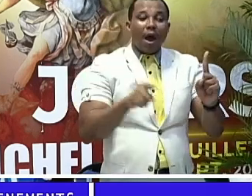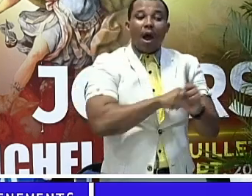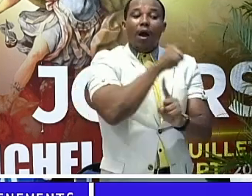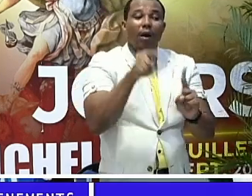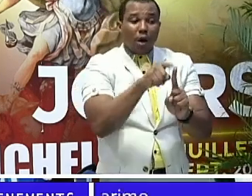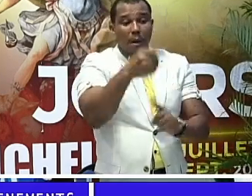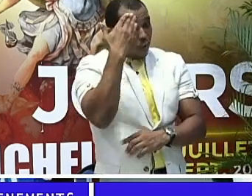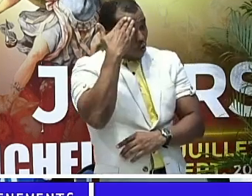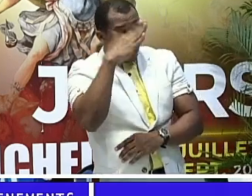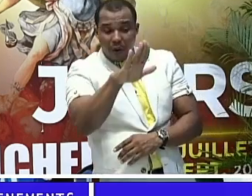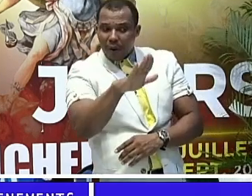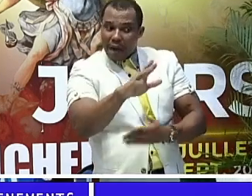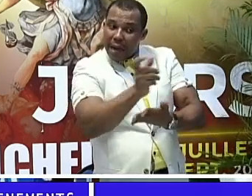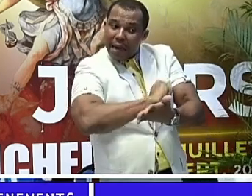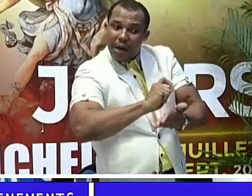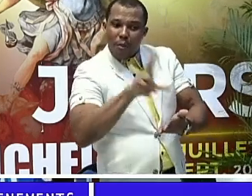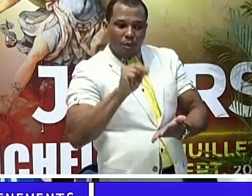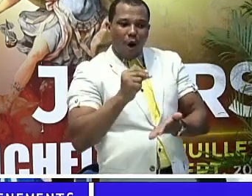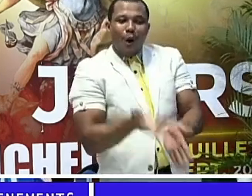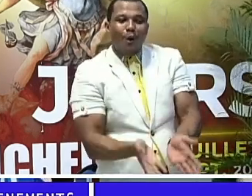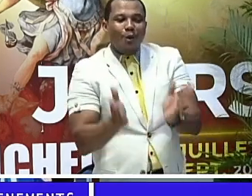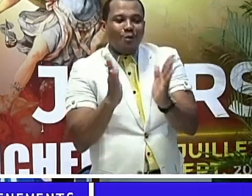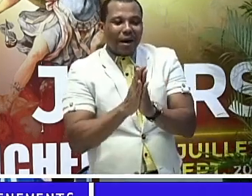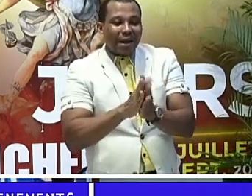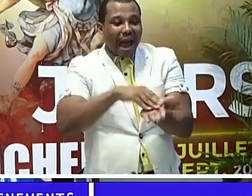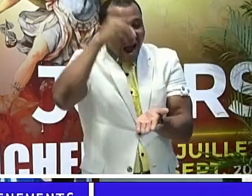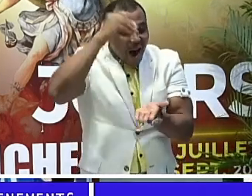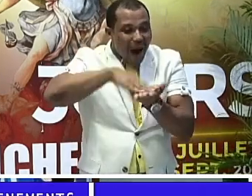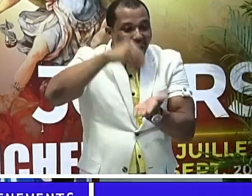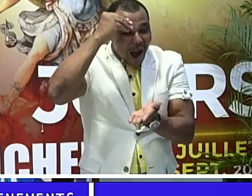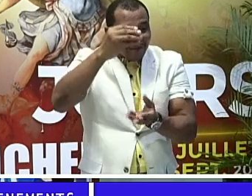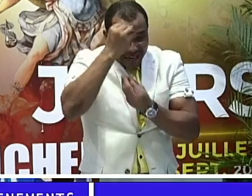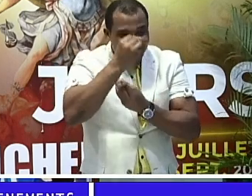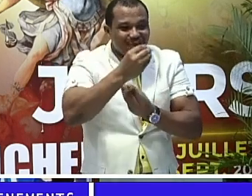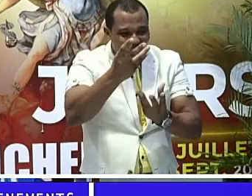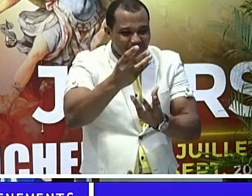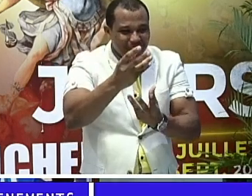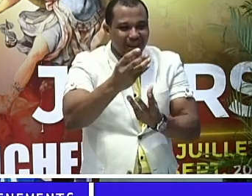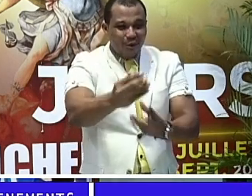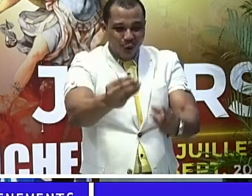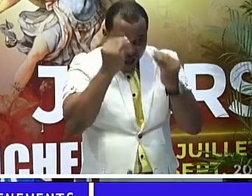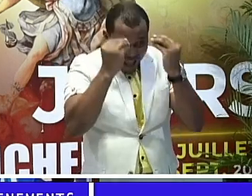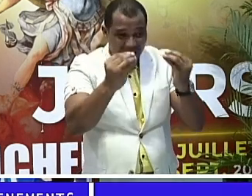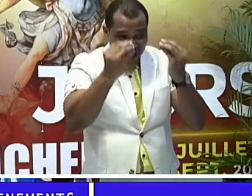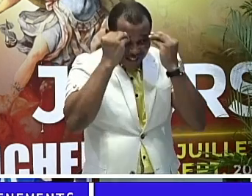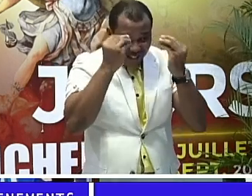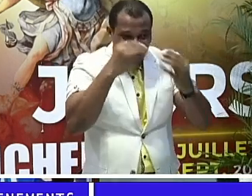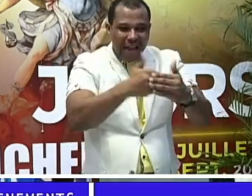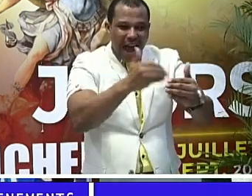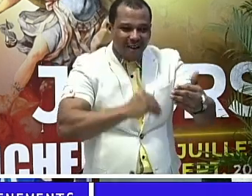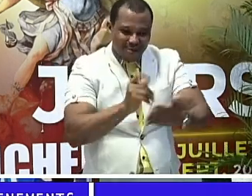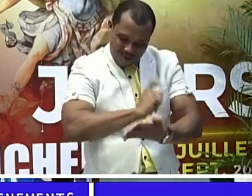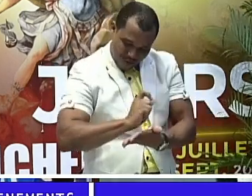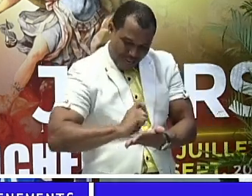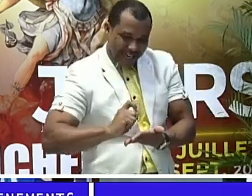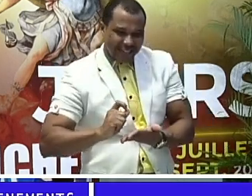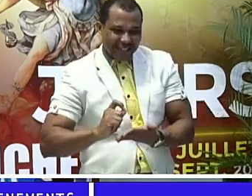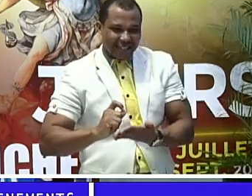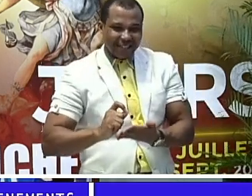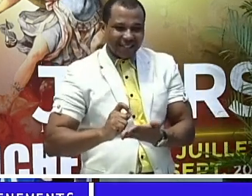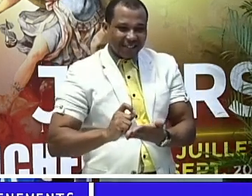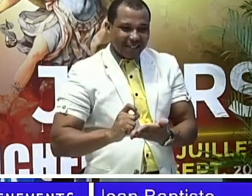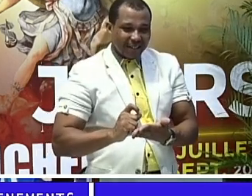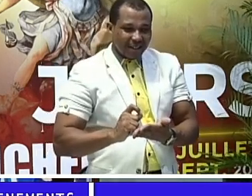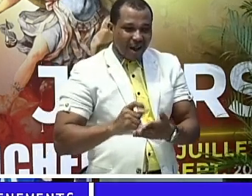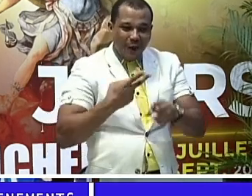connait ou mandé ou apprendre informer et former t'es tout avant que ou écrit un bagaille. Donc en